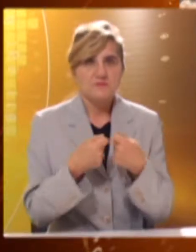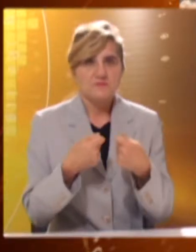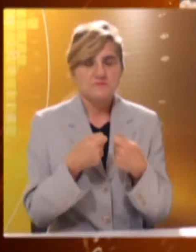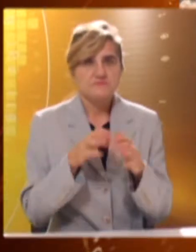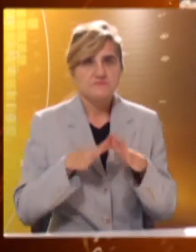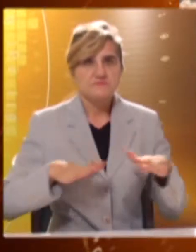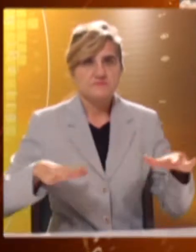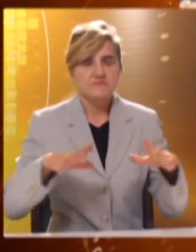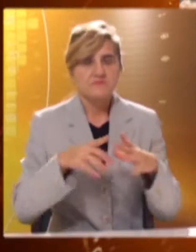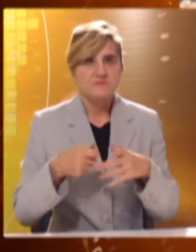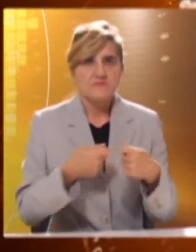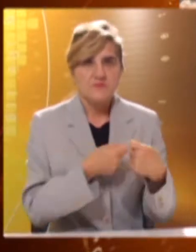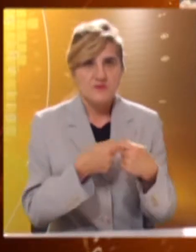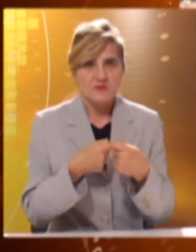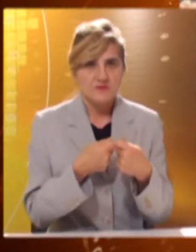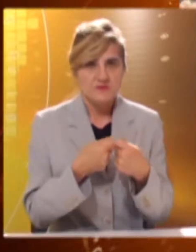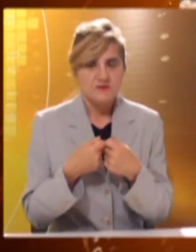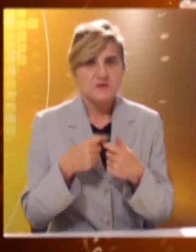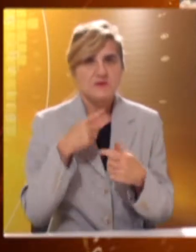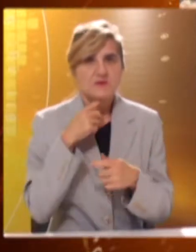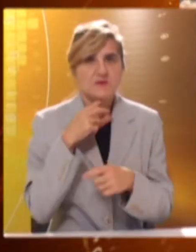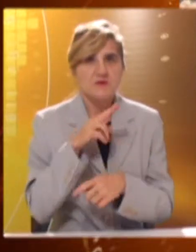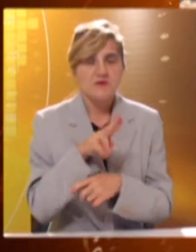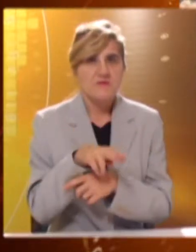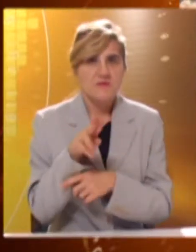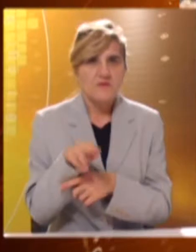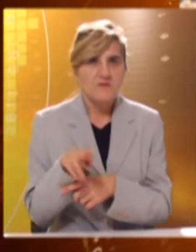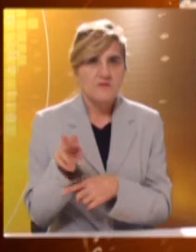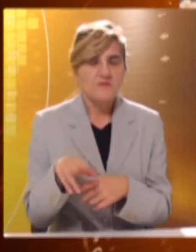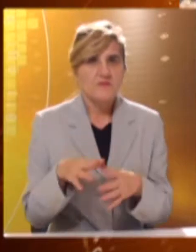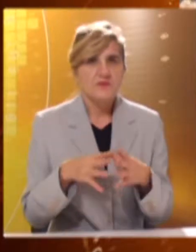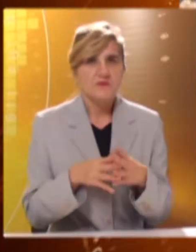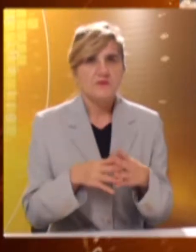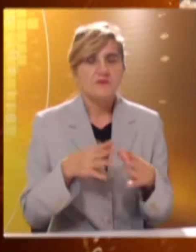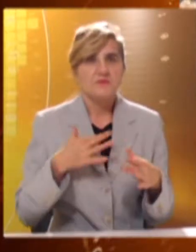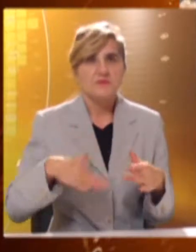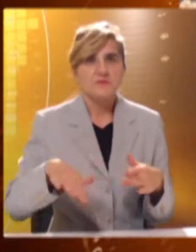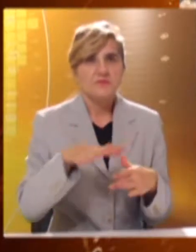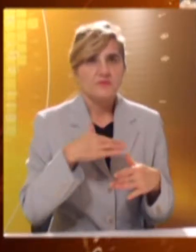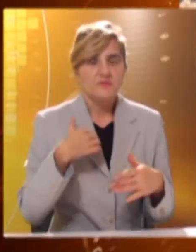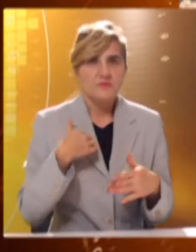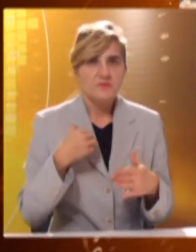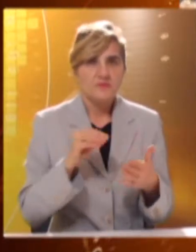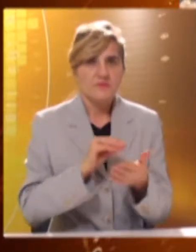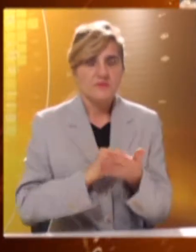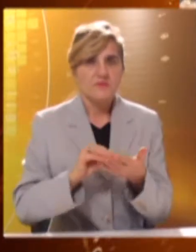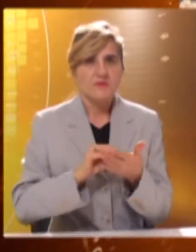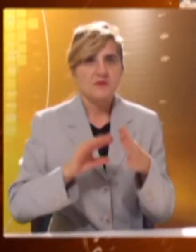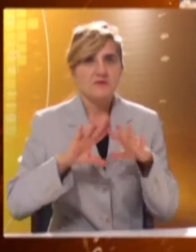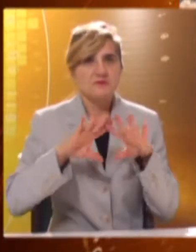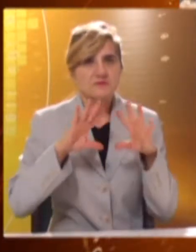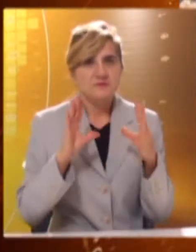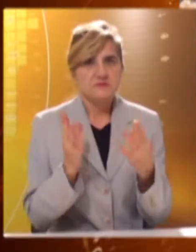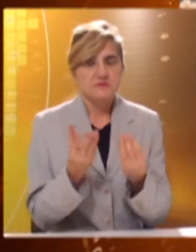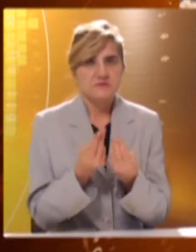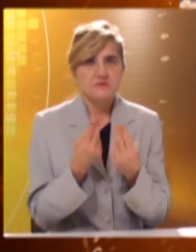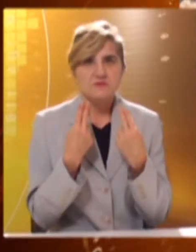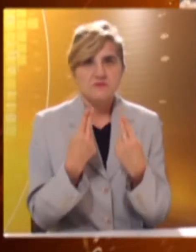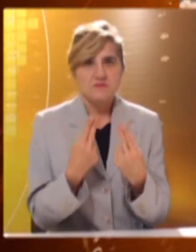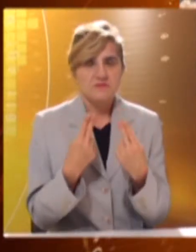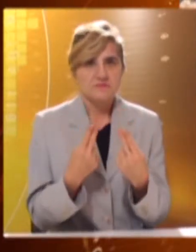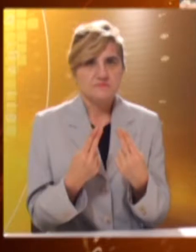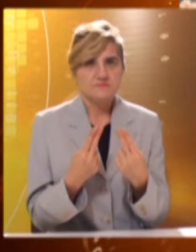jer potpisanjem povelje o bratimljenju pre 25 godina mi smo to i stavili da zajednički interes, što je,